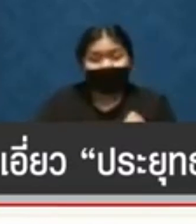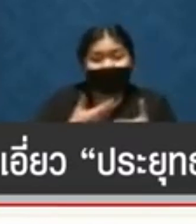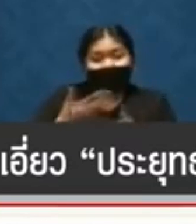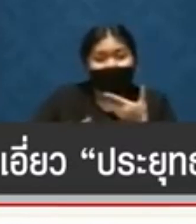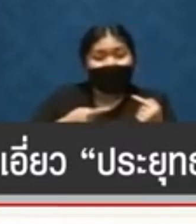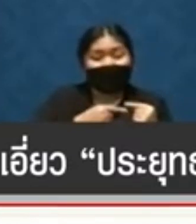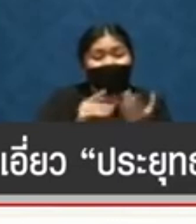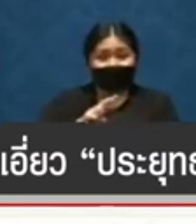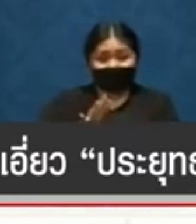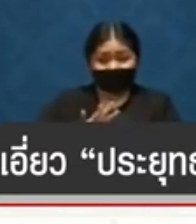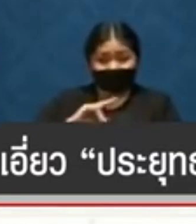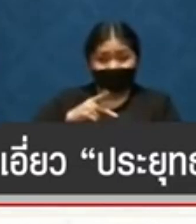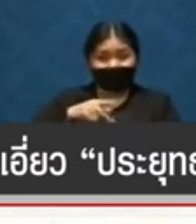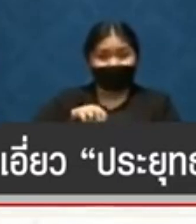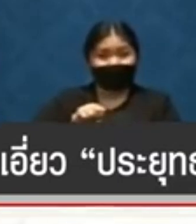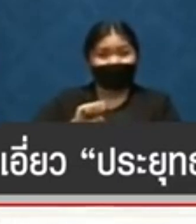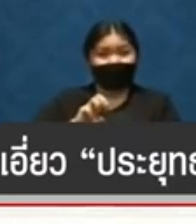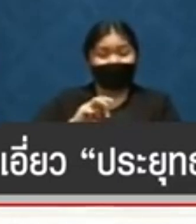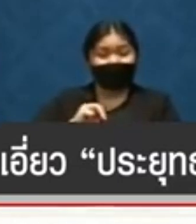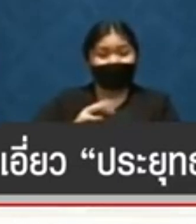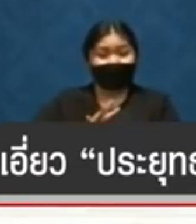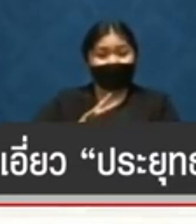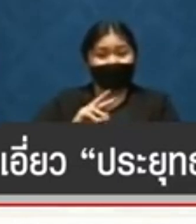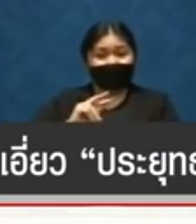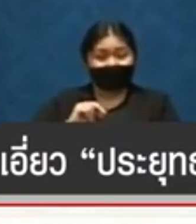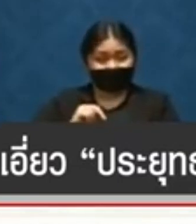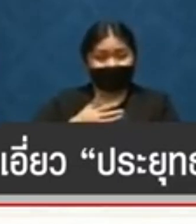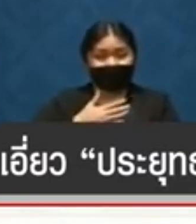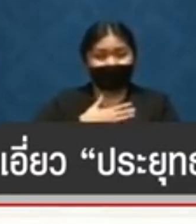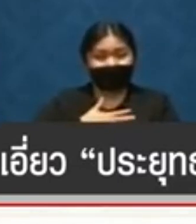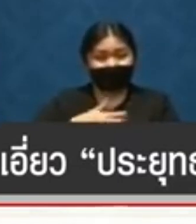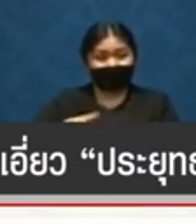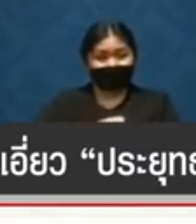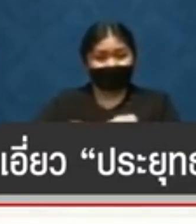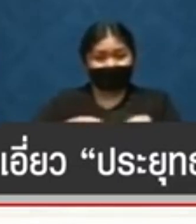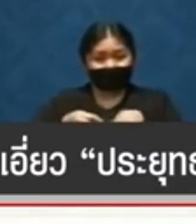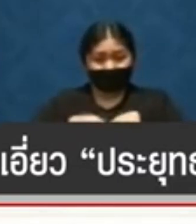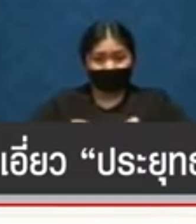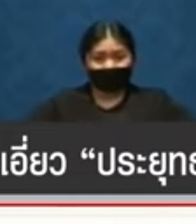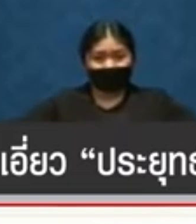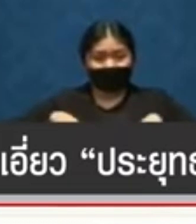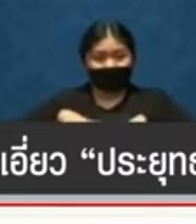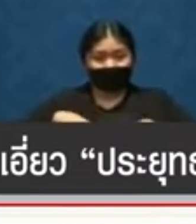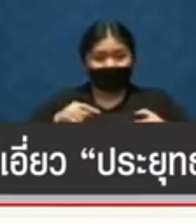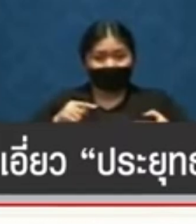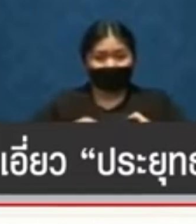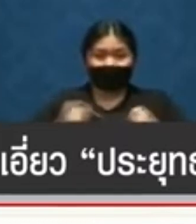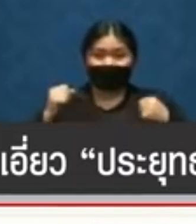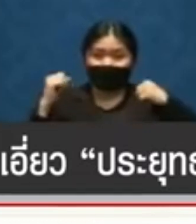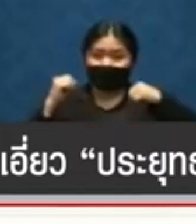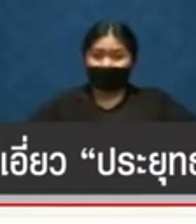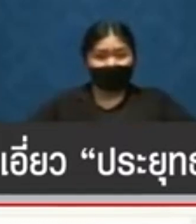ถ่ายกับตู้ Howนี่ถึงขนาดถ่ายรูปในบ้านในงานปาร์ตี้มีบ้านเมียของธรรมนัสและมีการซื้อกระเป๋า